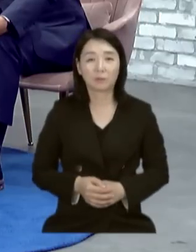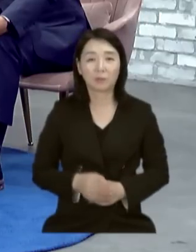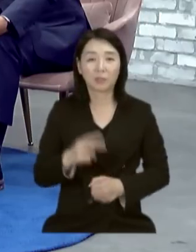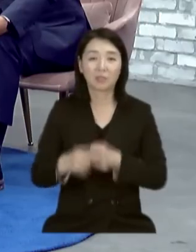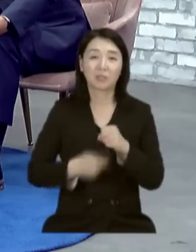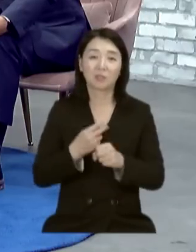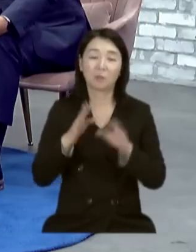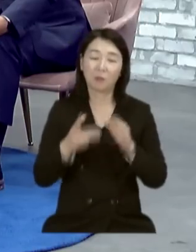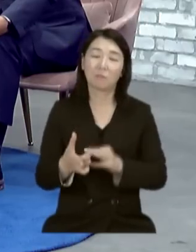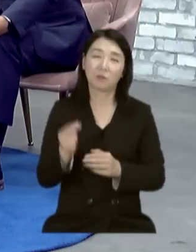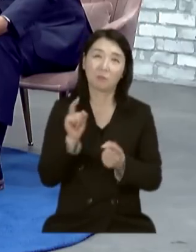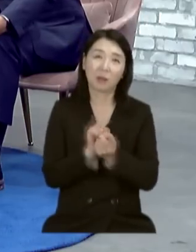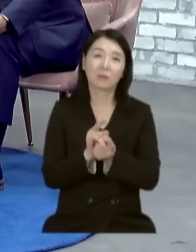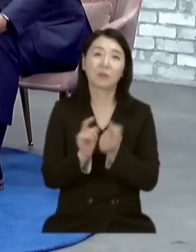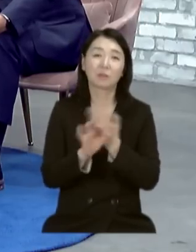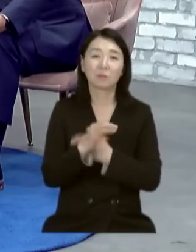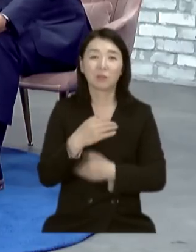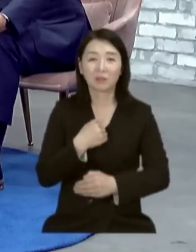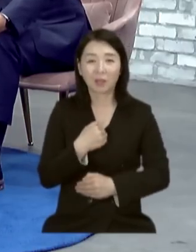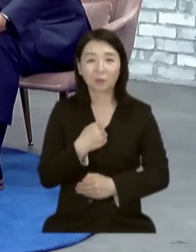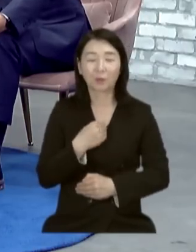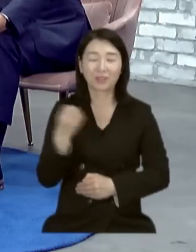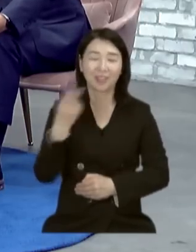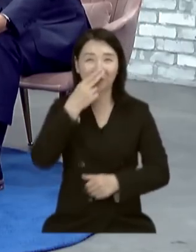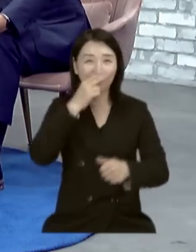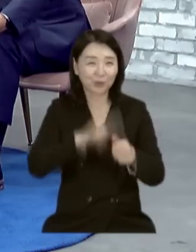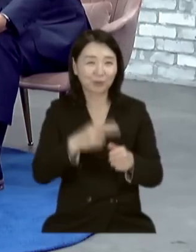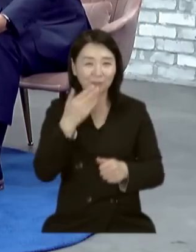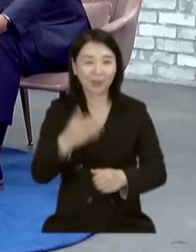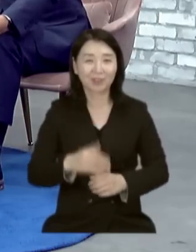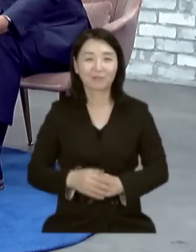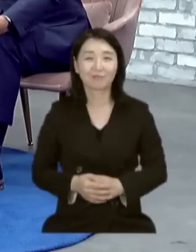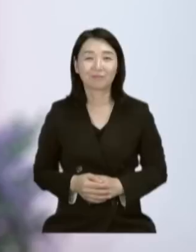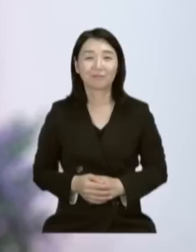좀 먼저만 늦었으면 저도 한번 도전해 보는